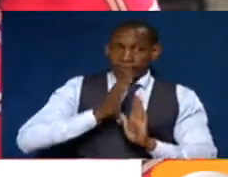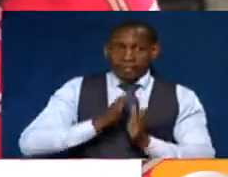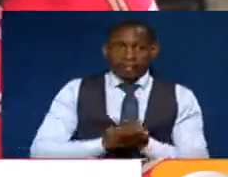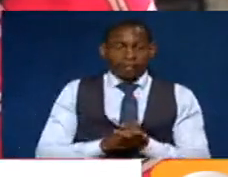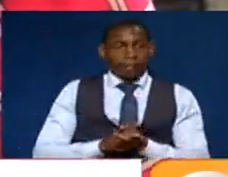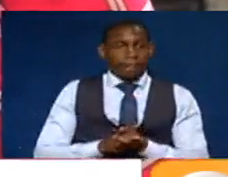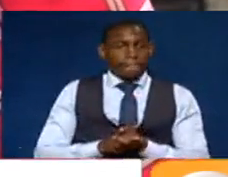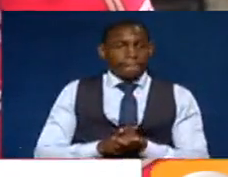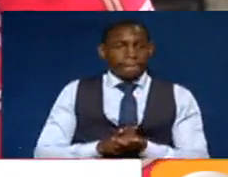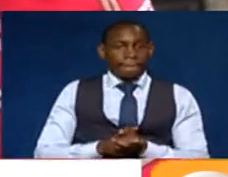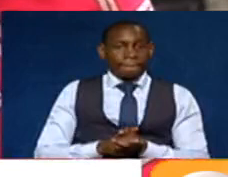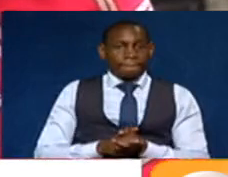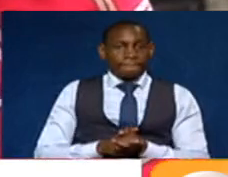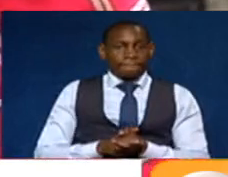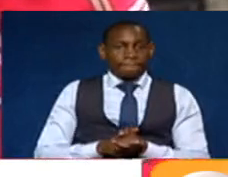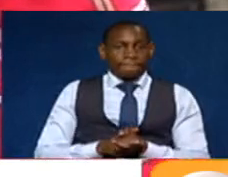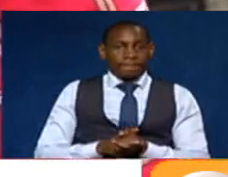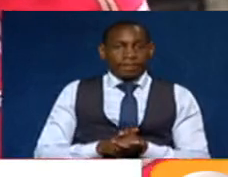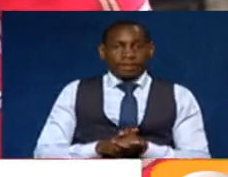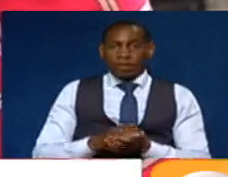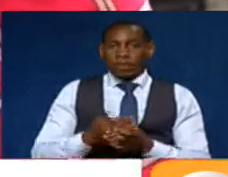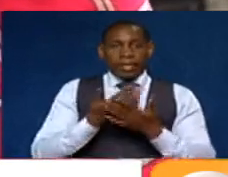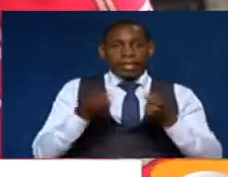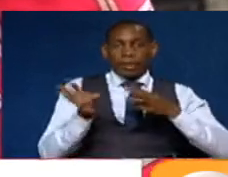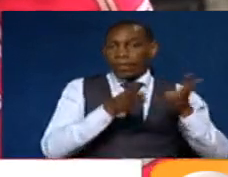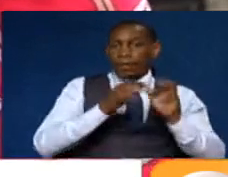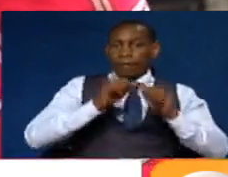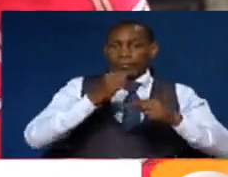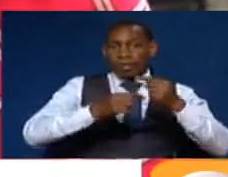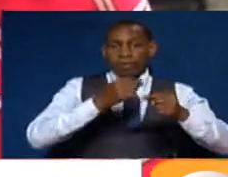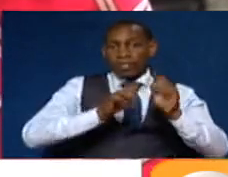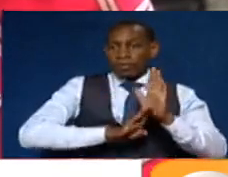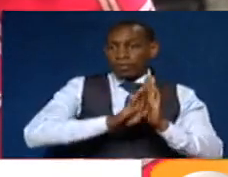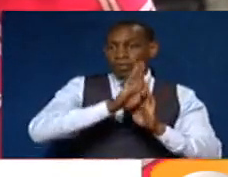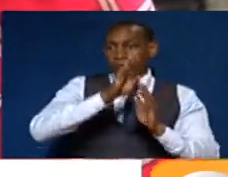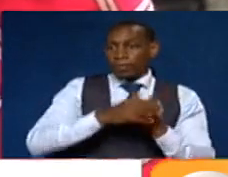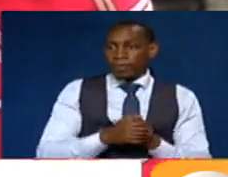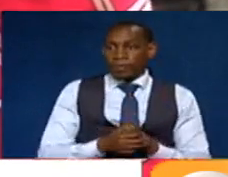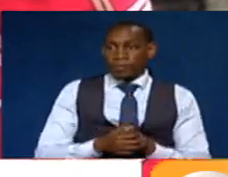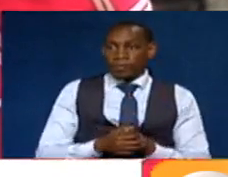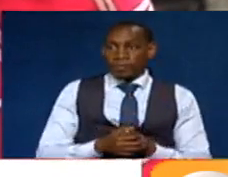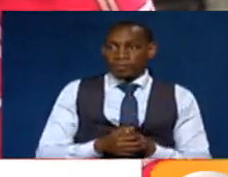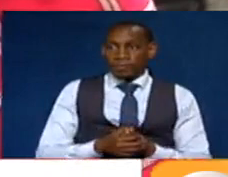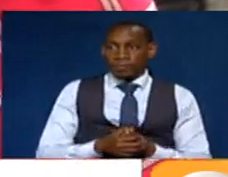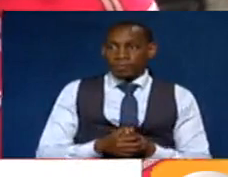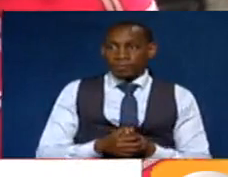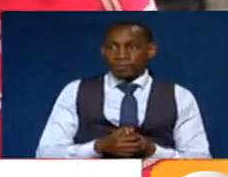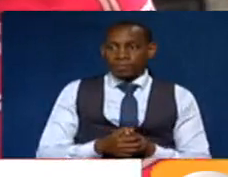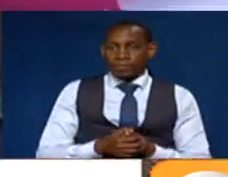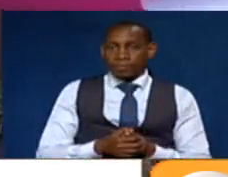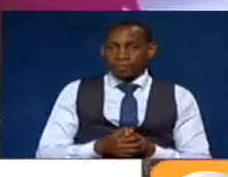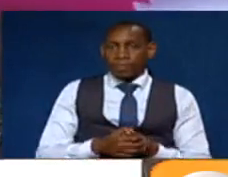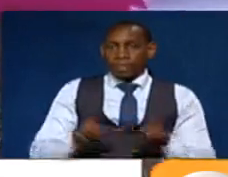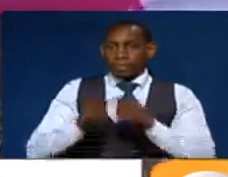Kwa haraka na kwa kila climate zinawezana kwa na kila climate. Na pia kwa